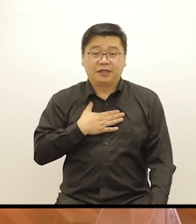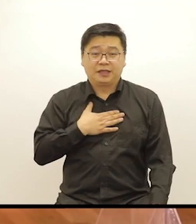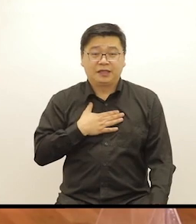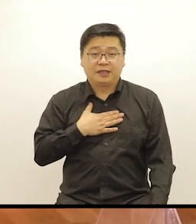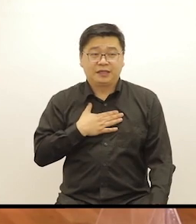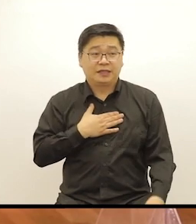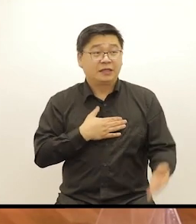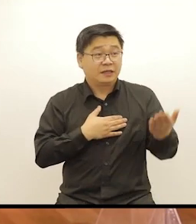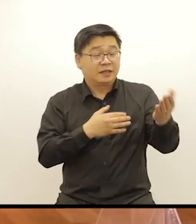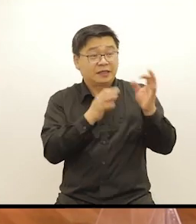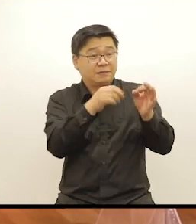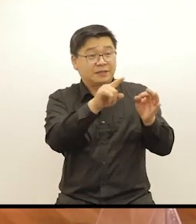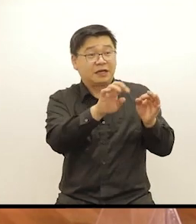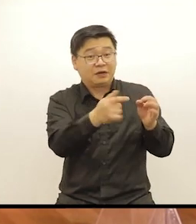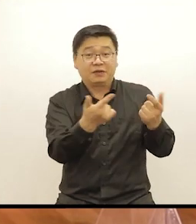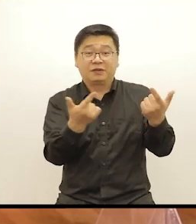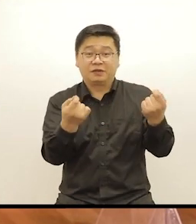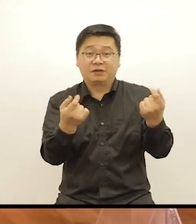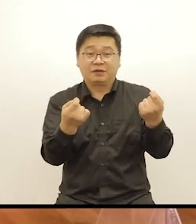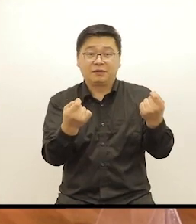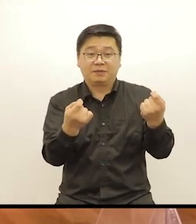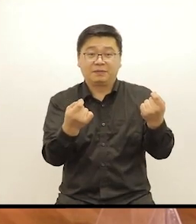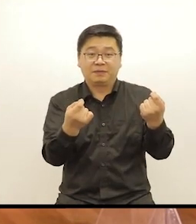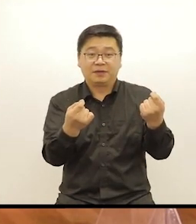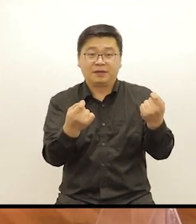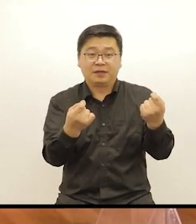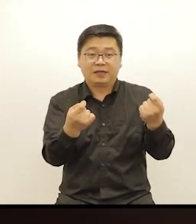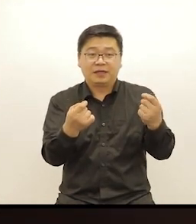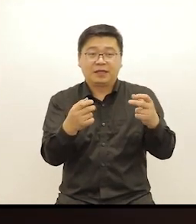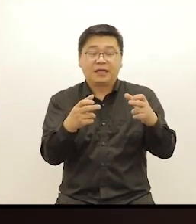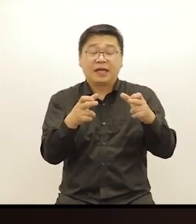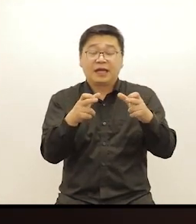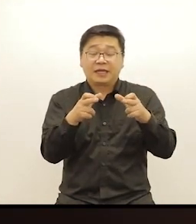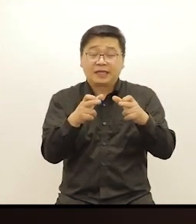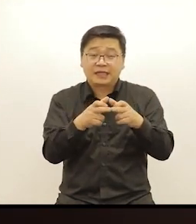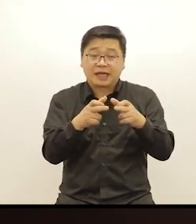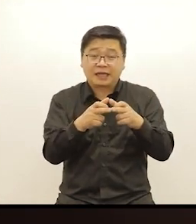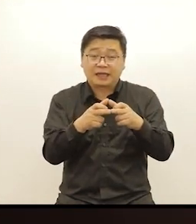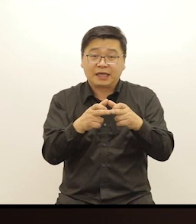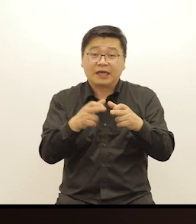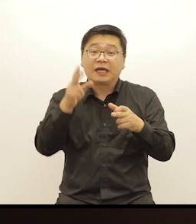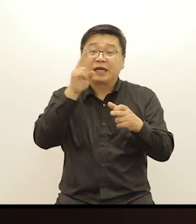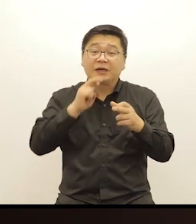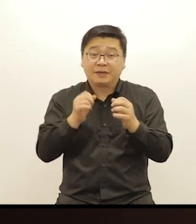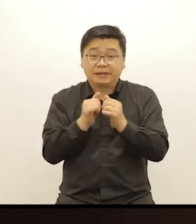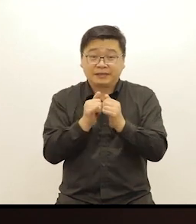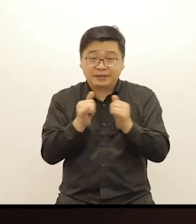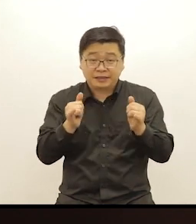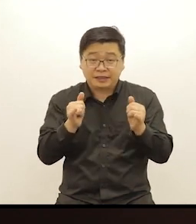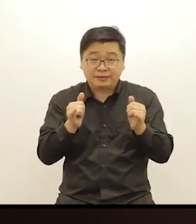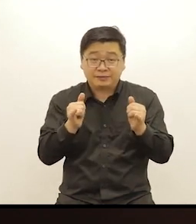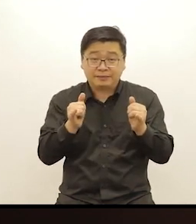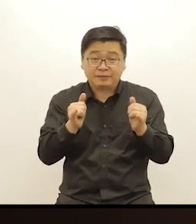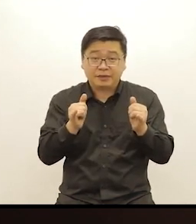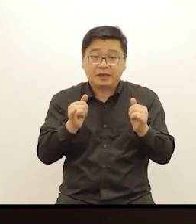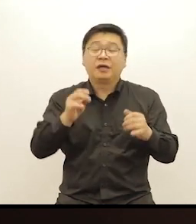우리 김성원 연주자처럼 장애를 가진 음악가가 정말 음악가로 이렇게